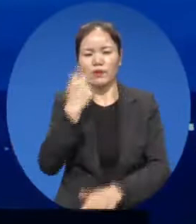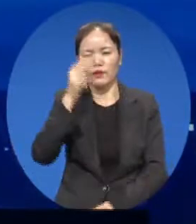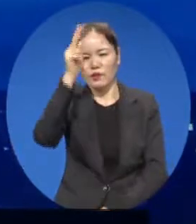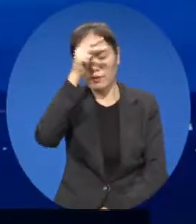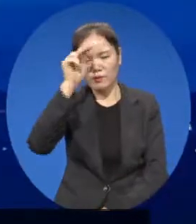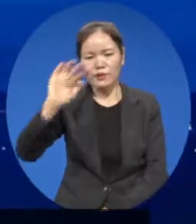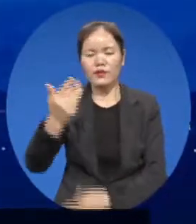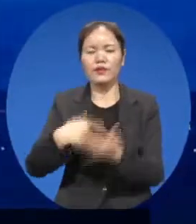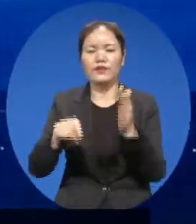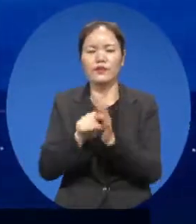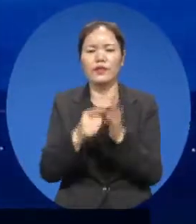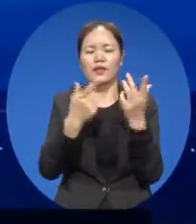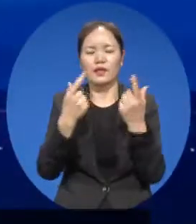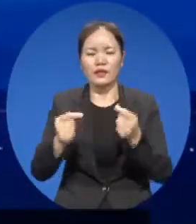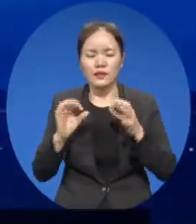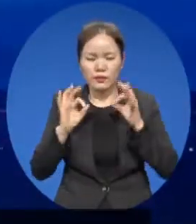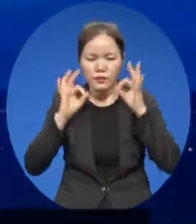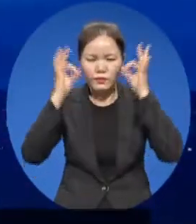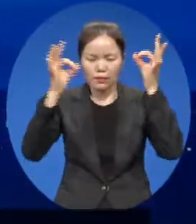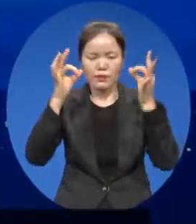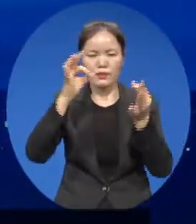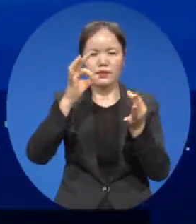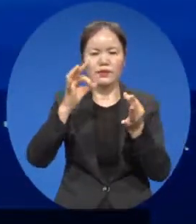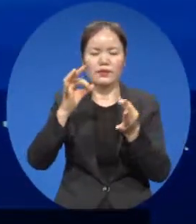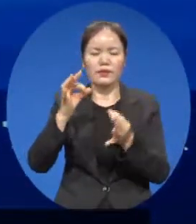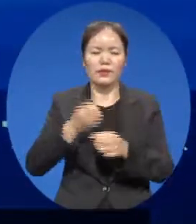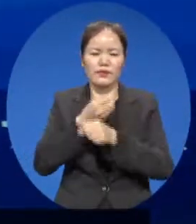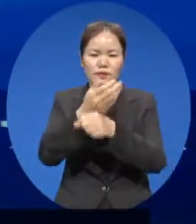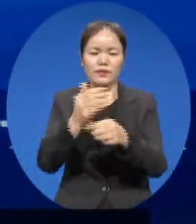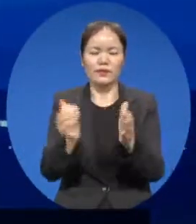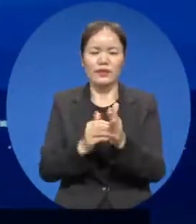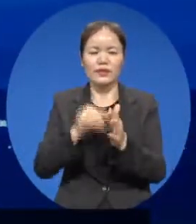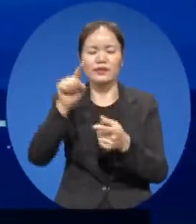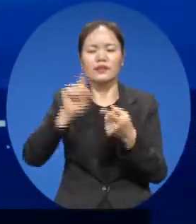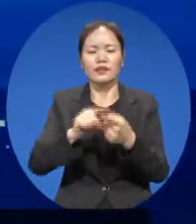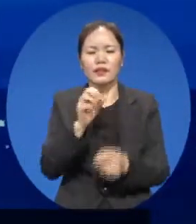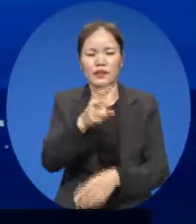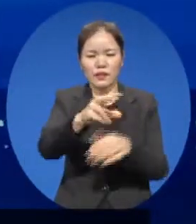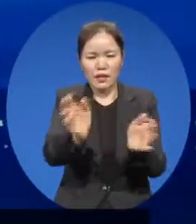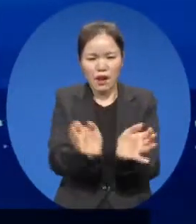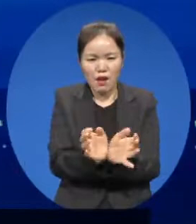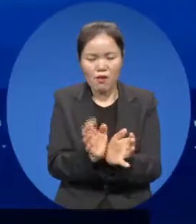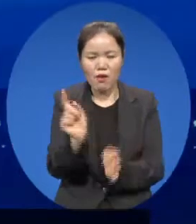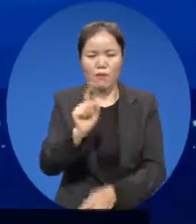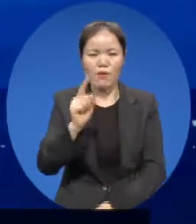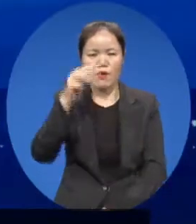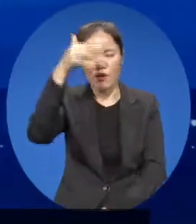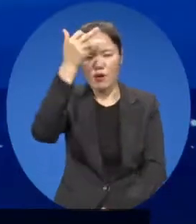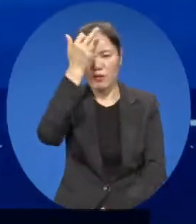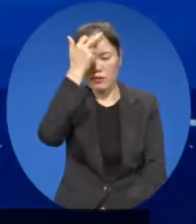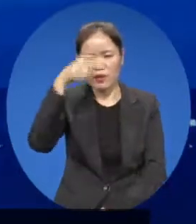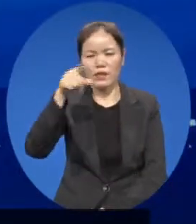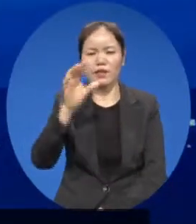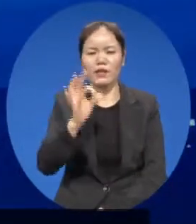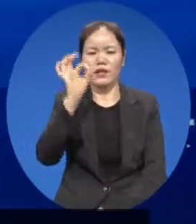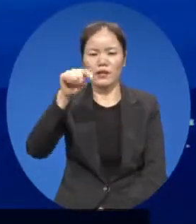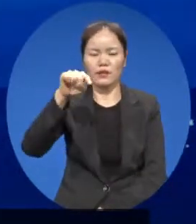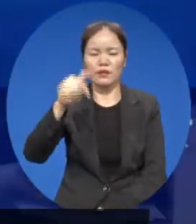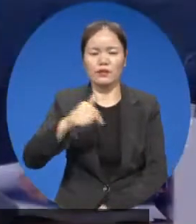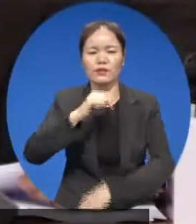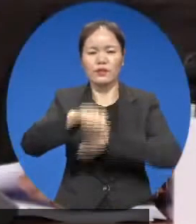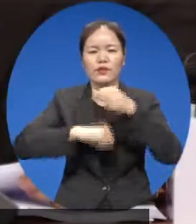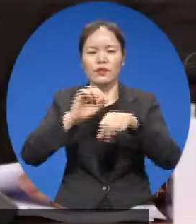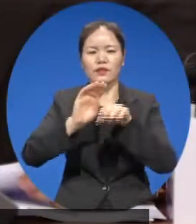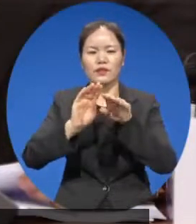노력하자 이런 메시지를 전하기도 했는데 여기에 대해서 범 여권 으로 분류되고 있는 추가 뭐 별님 민주당 대표 이런 얘기를